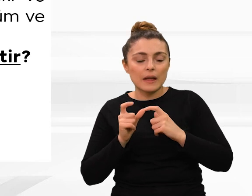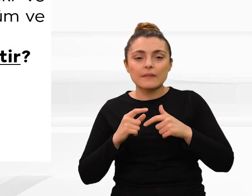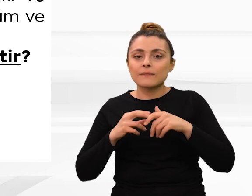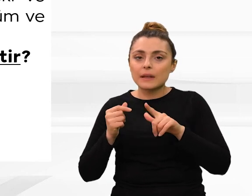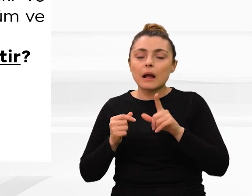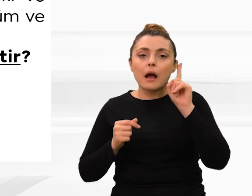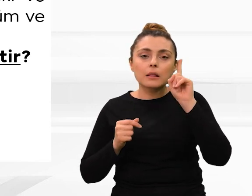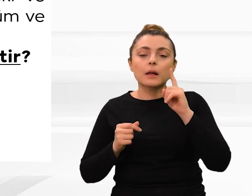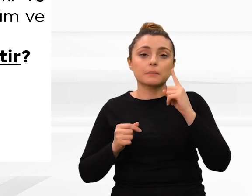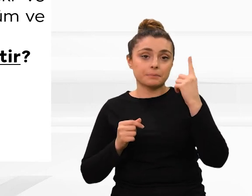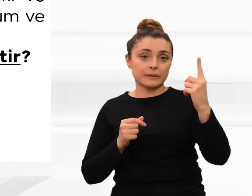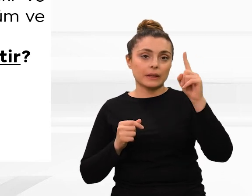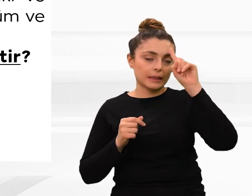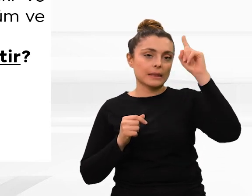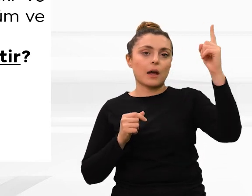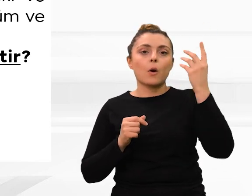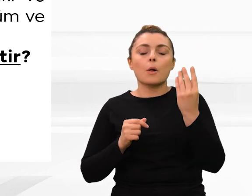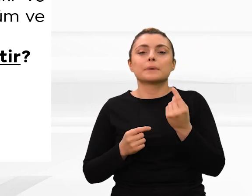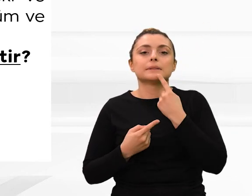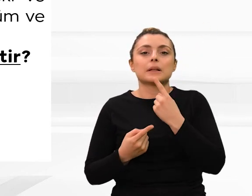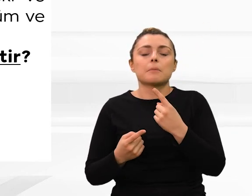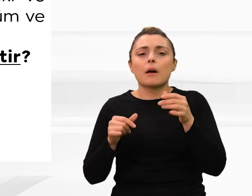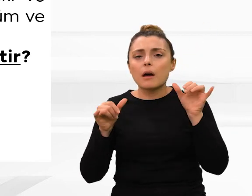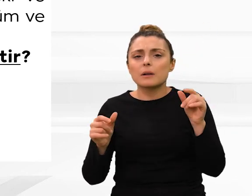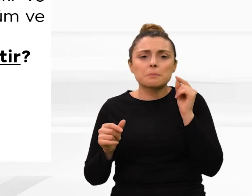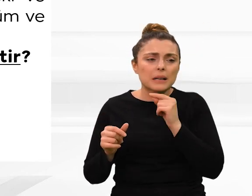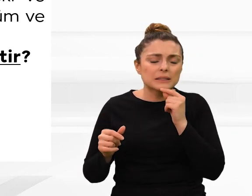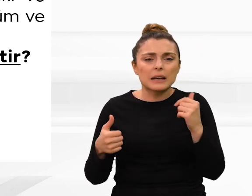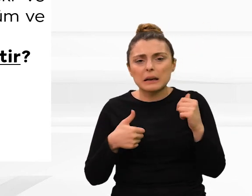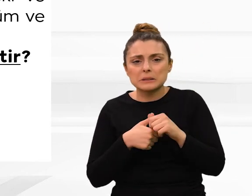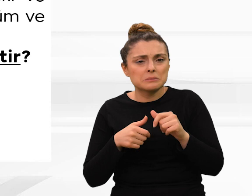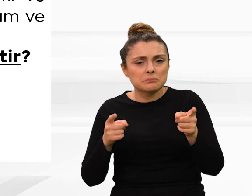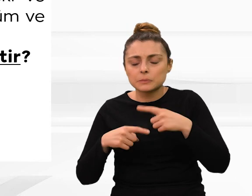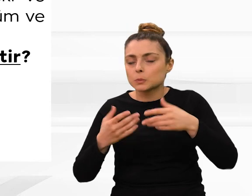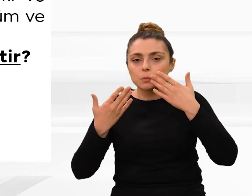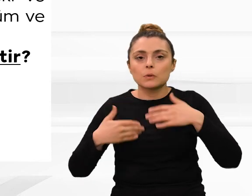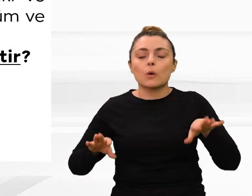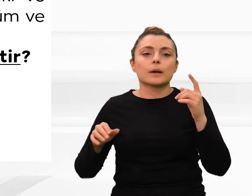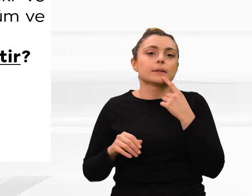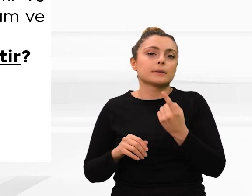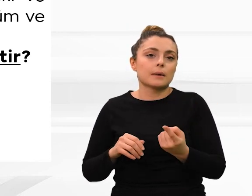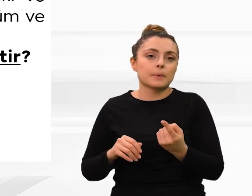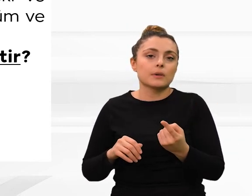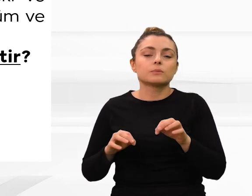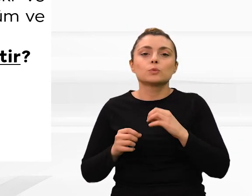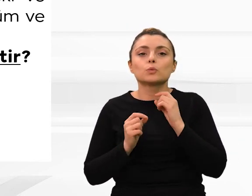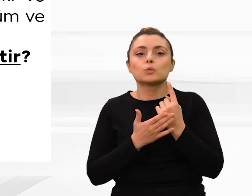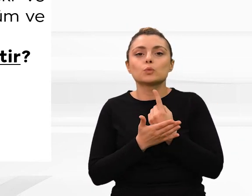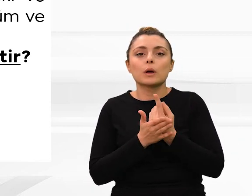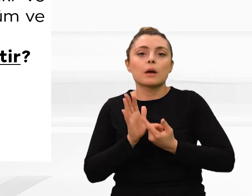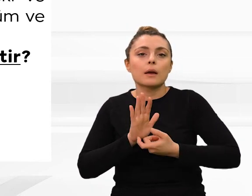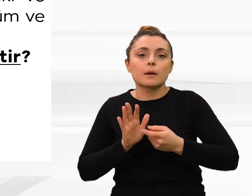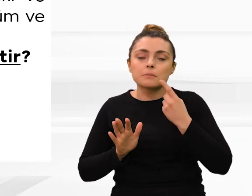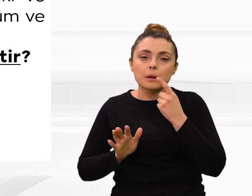Allah'ın bir ve tek olması demektir eşinin ve benzerinin bulunmaması demektir şimdi ayetlerimize